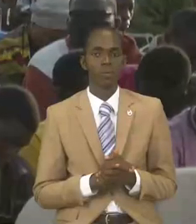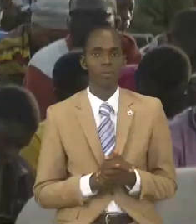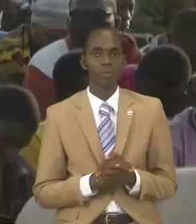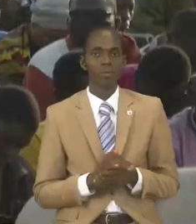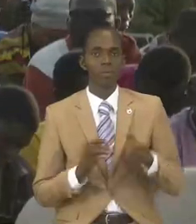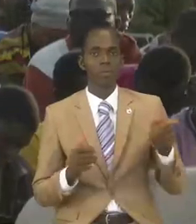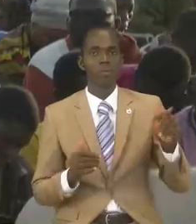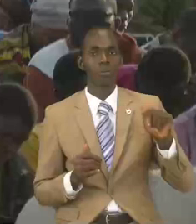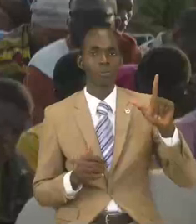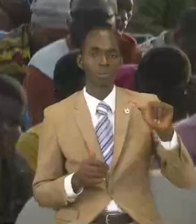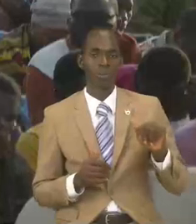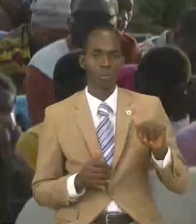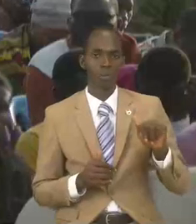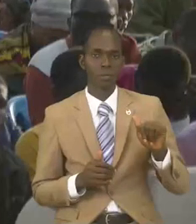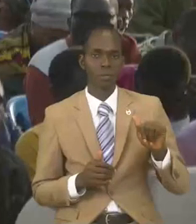Galates,